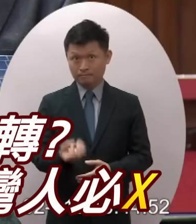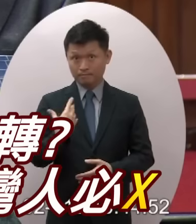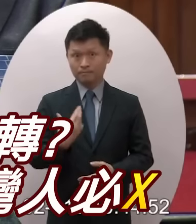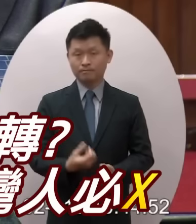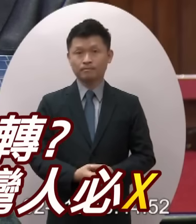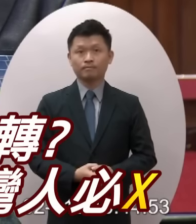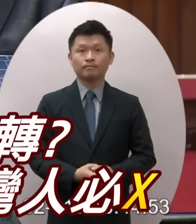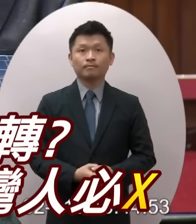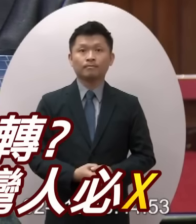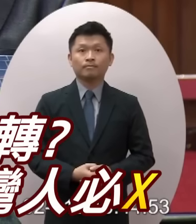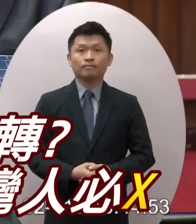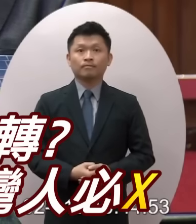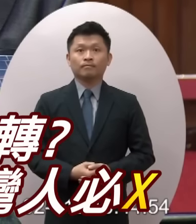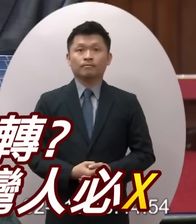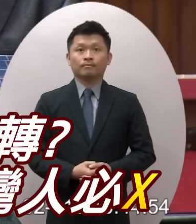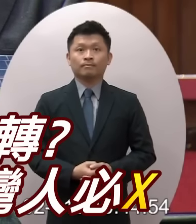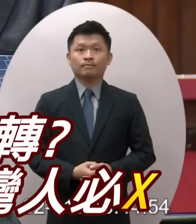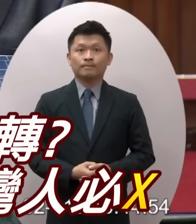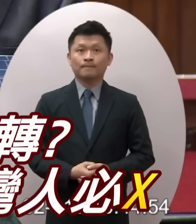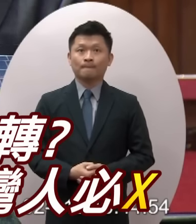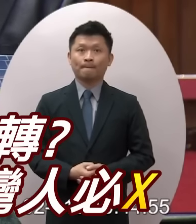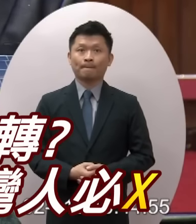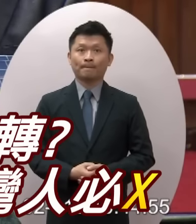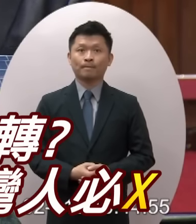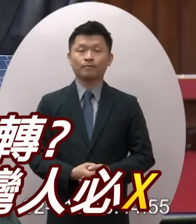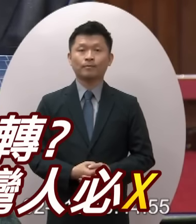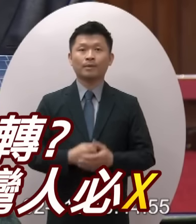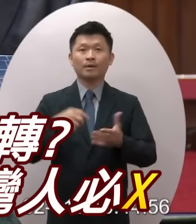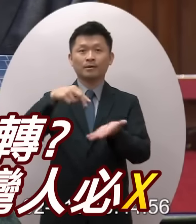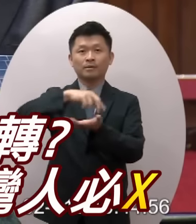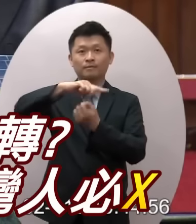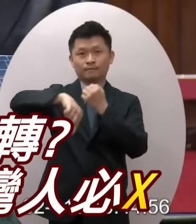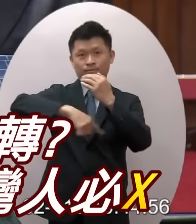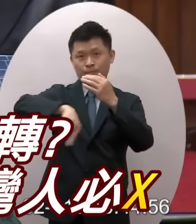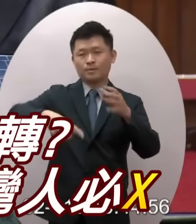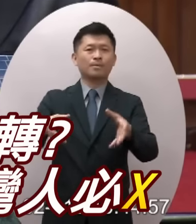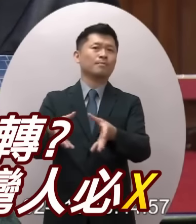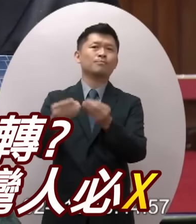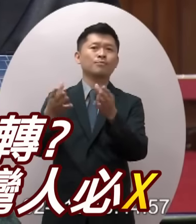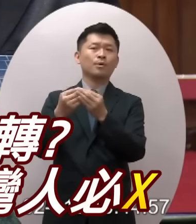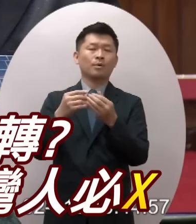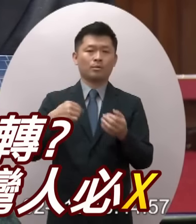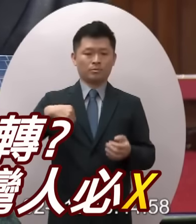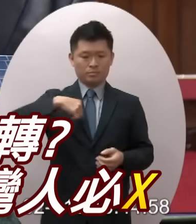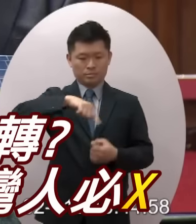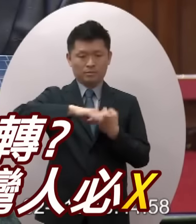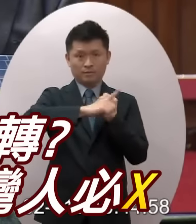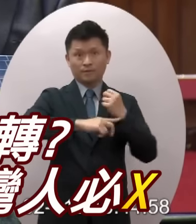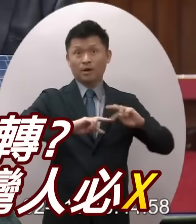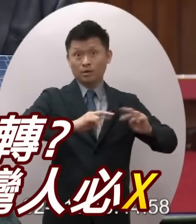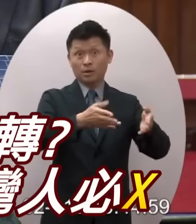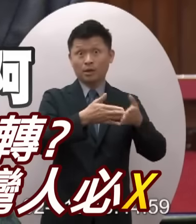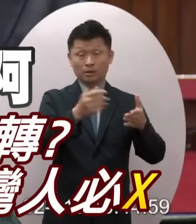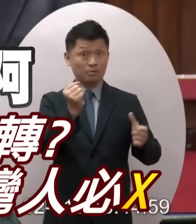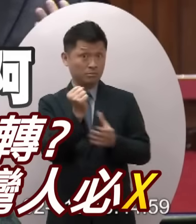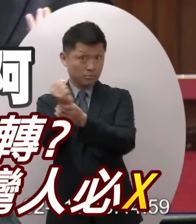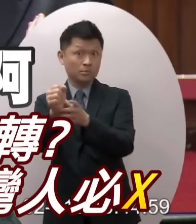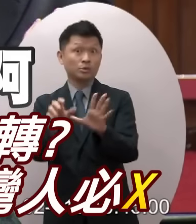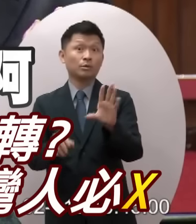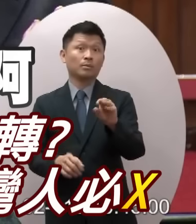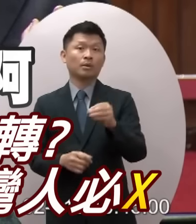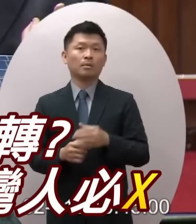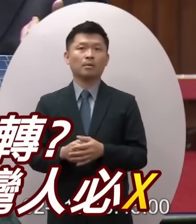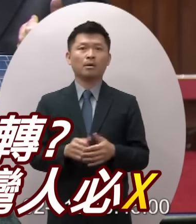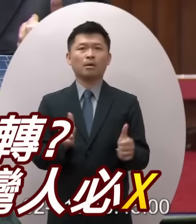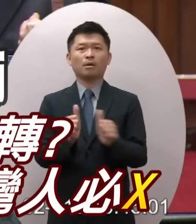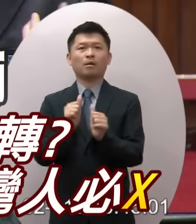咱啊大院呐，准讲通过这个啊， 唔免大院通过，我要修法，你有要消停？我讲。你袂使拢